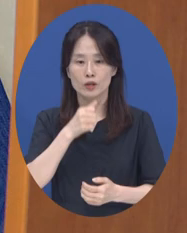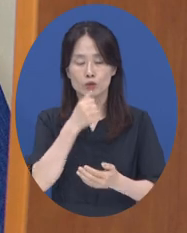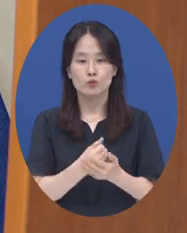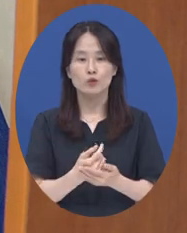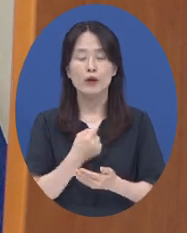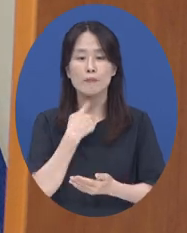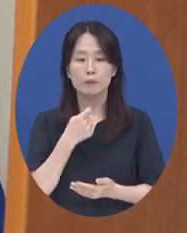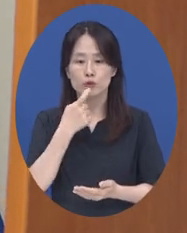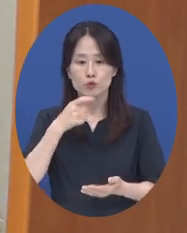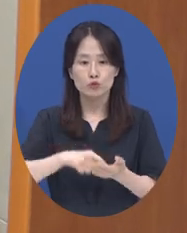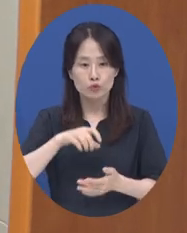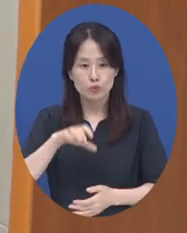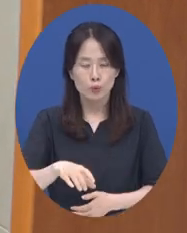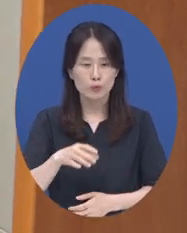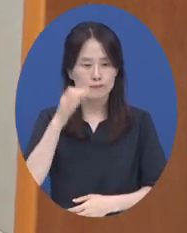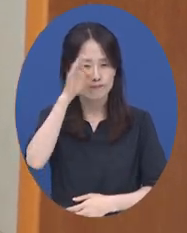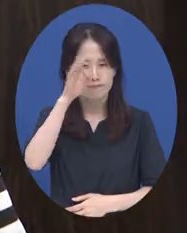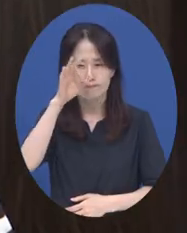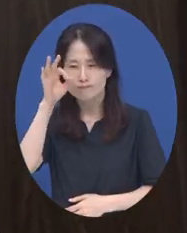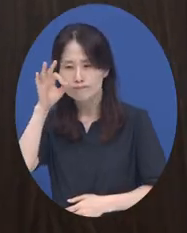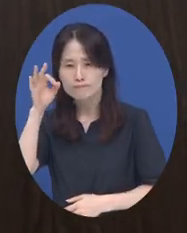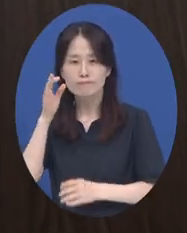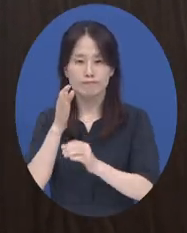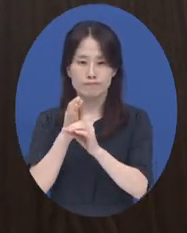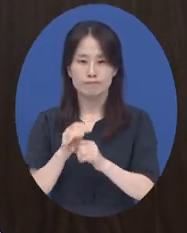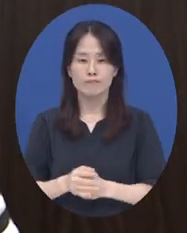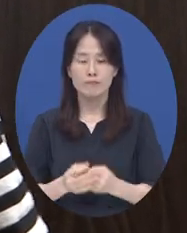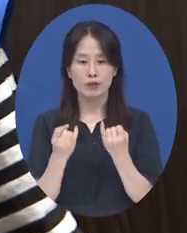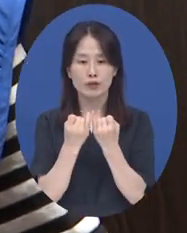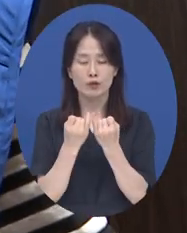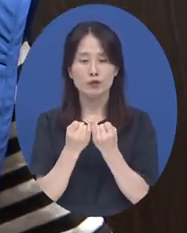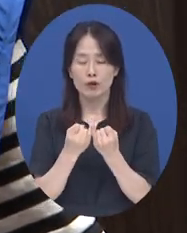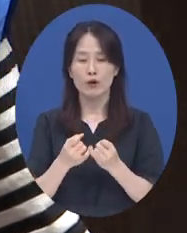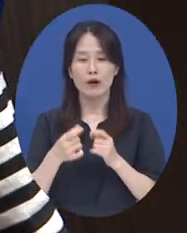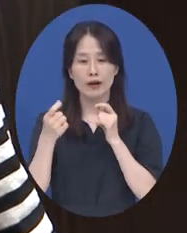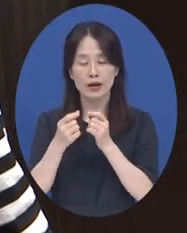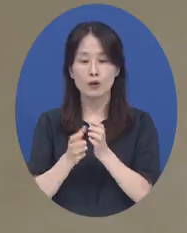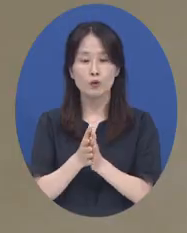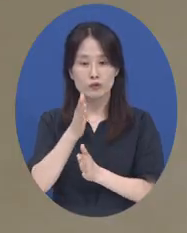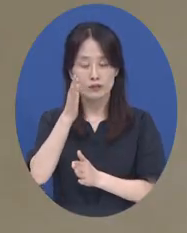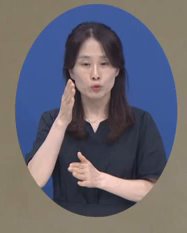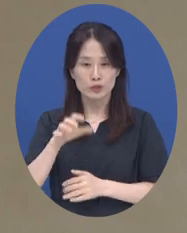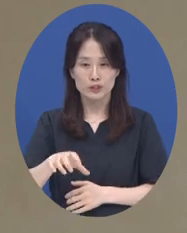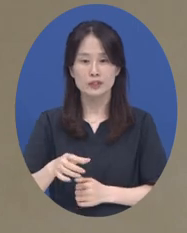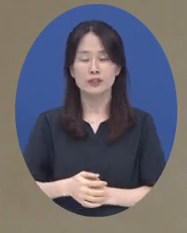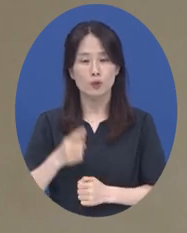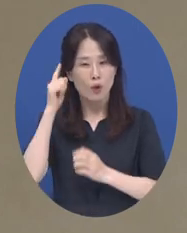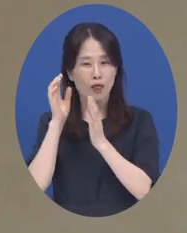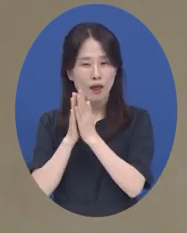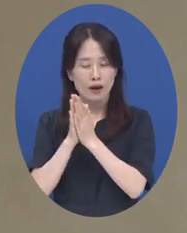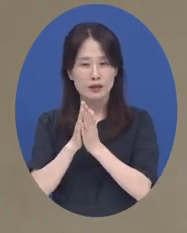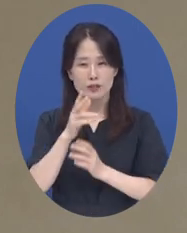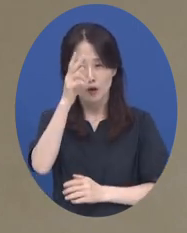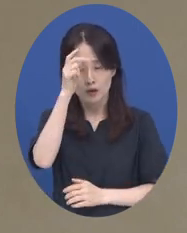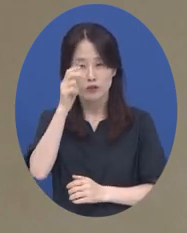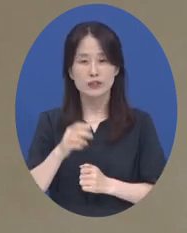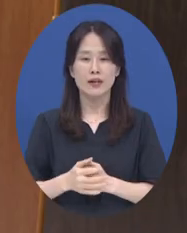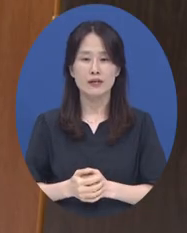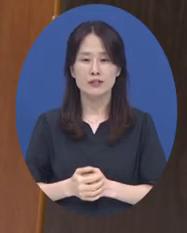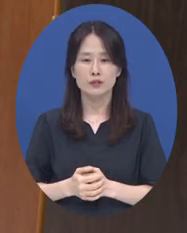사각지대가 있는지 곳곳을 들여다봅니다. 여성 친화도시 시민참여단과 자율방범대, 그리고 마을공동체